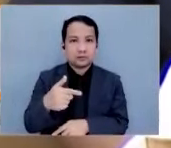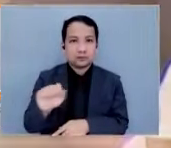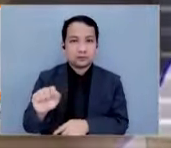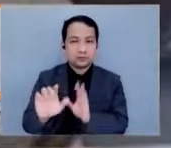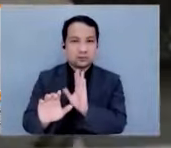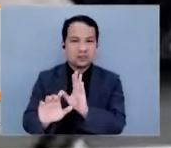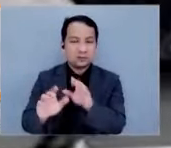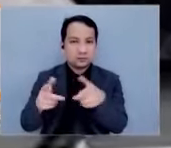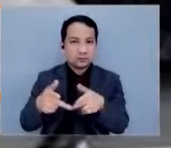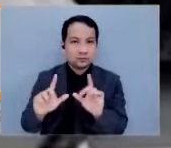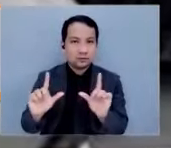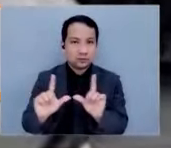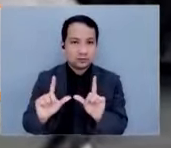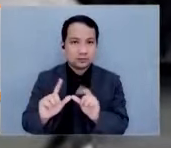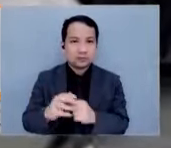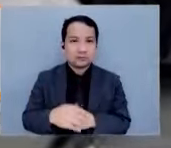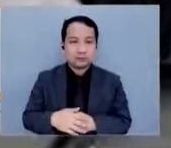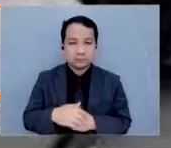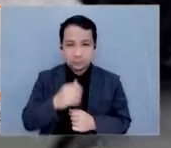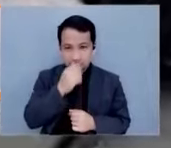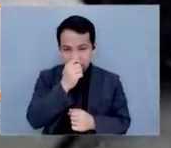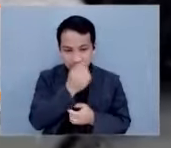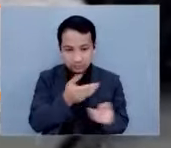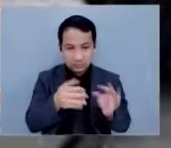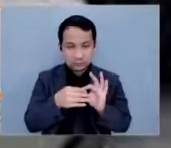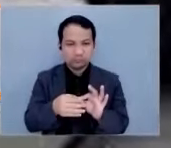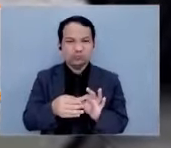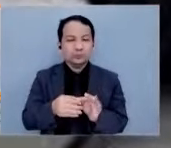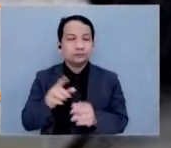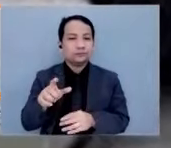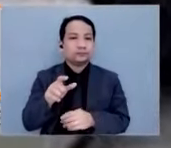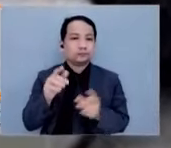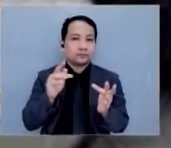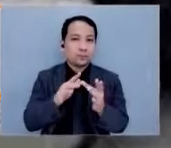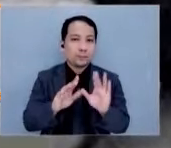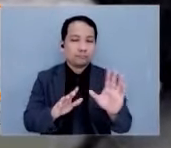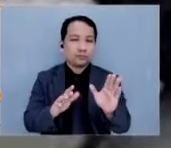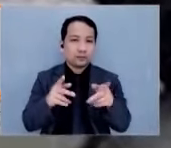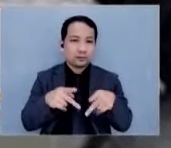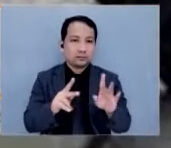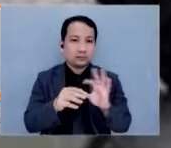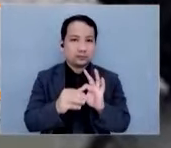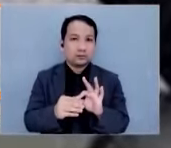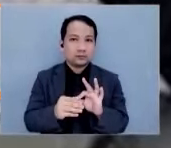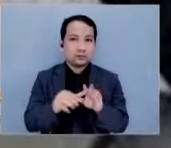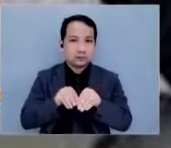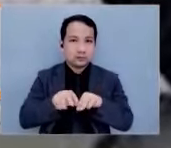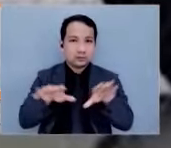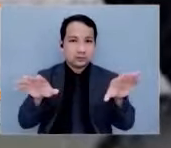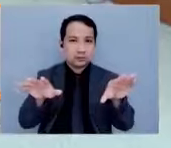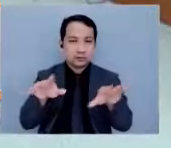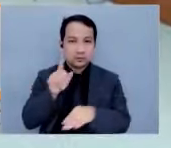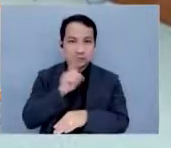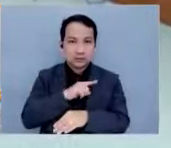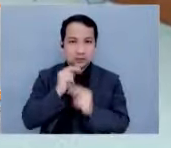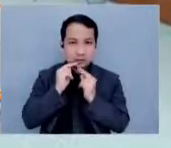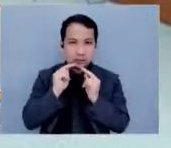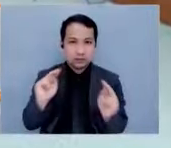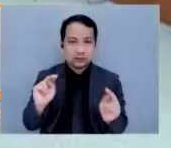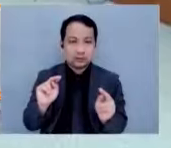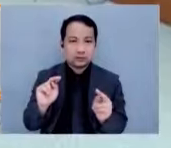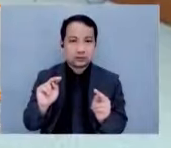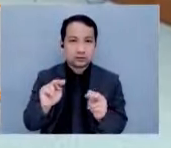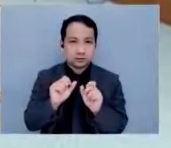franchise. Kabilang daw sa mga nilabag ng network sa kanilang prangkisa ang pagpapakalat umano ng peking impormasyon at pagbebenta